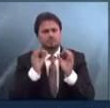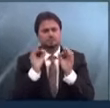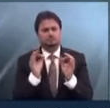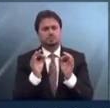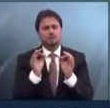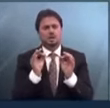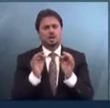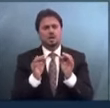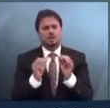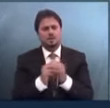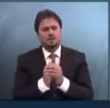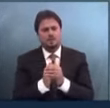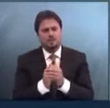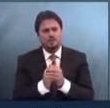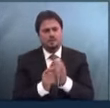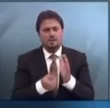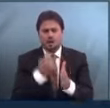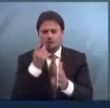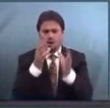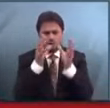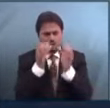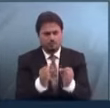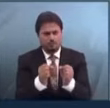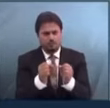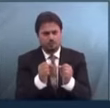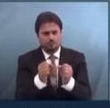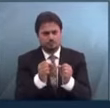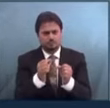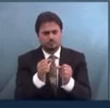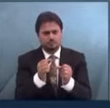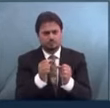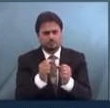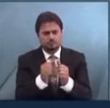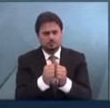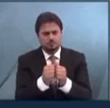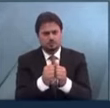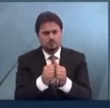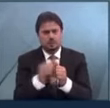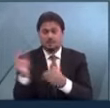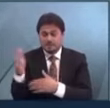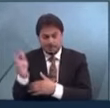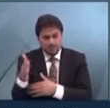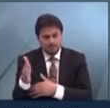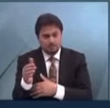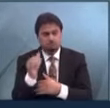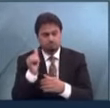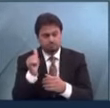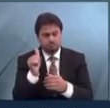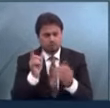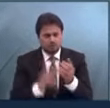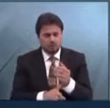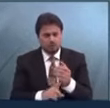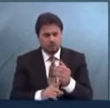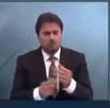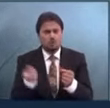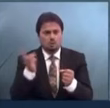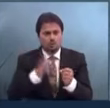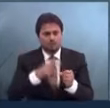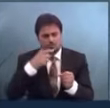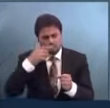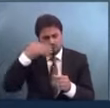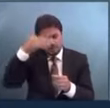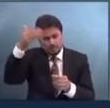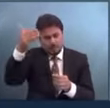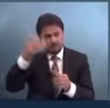الناحيه الاولى من الحفاظ على على هذه الثروه السمكيه بالاضافه ف الى مستقبلا